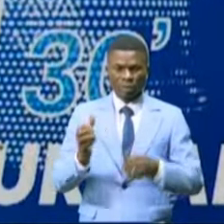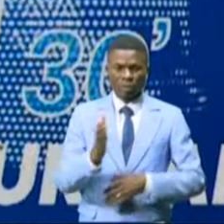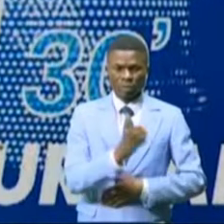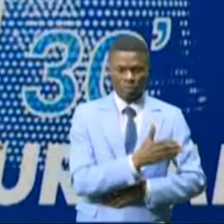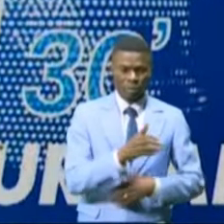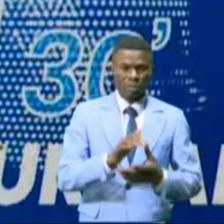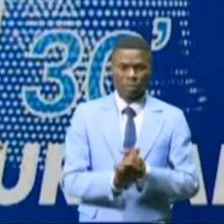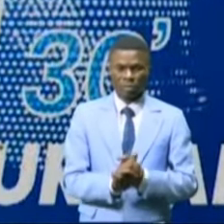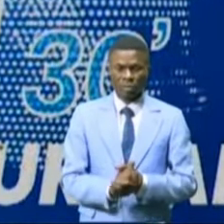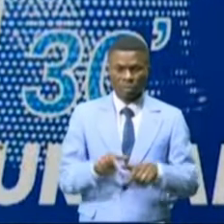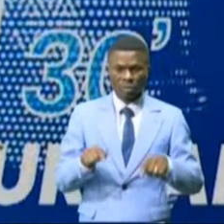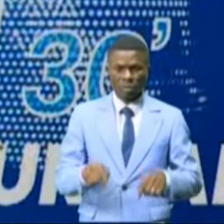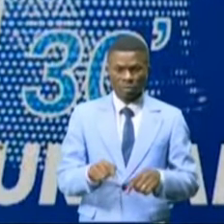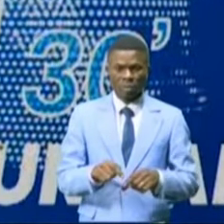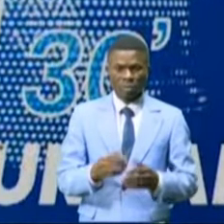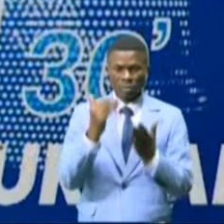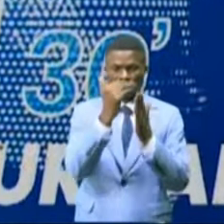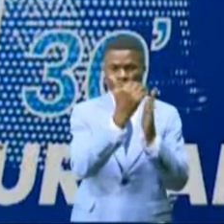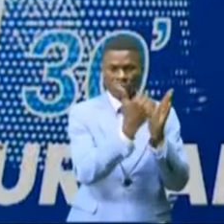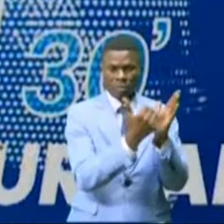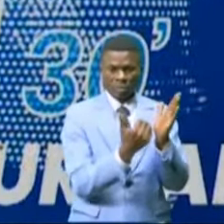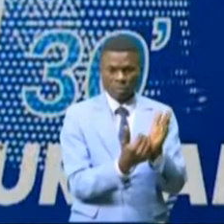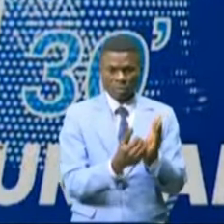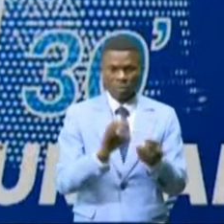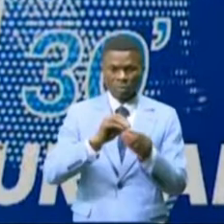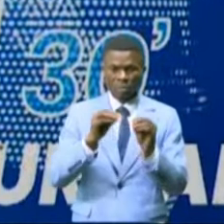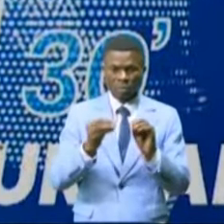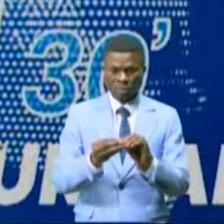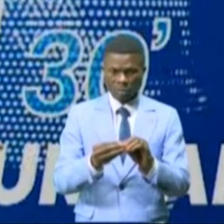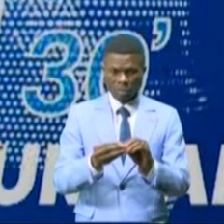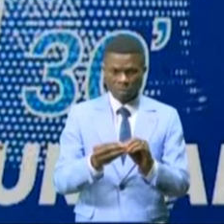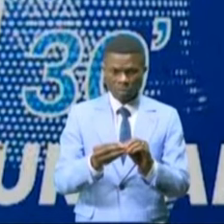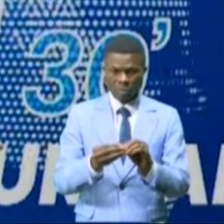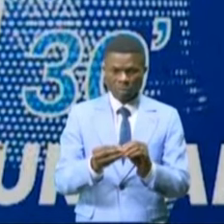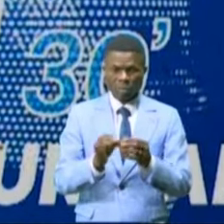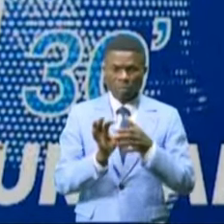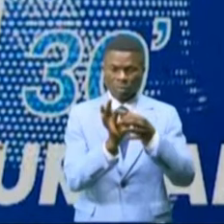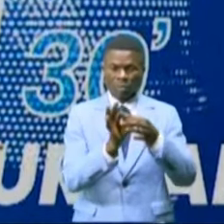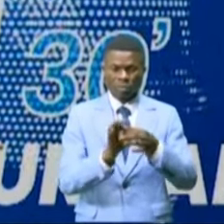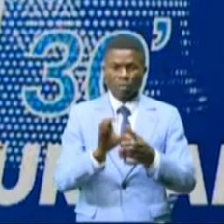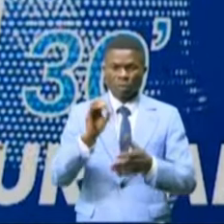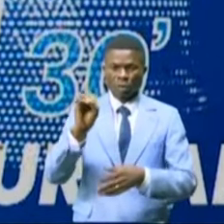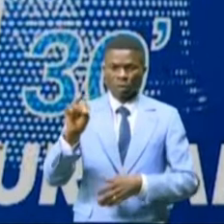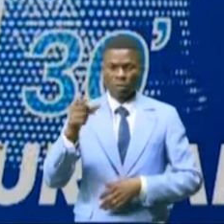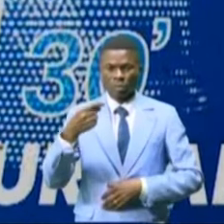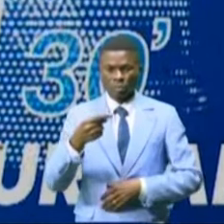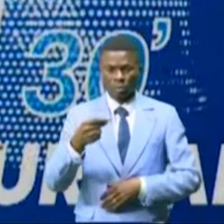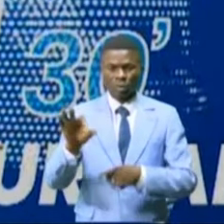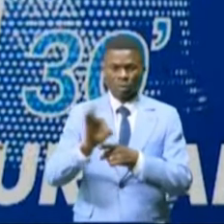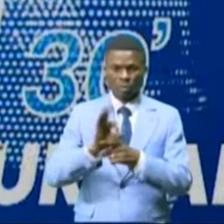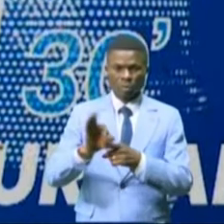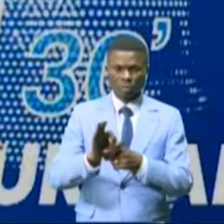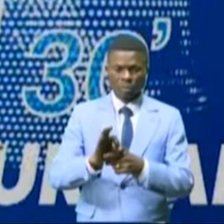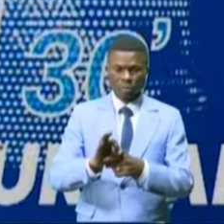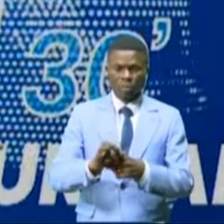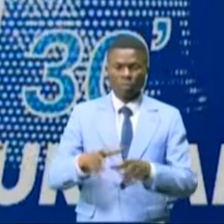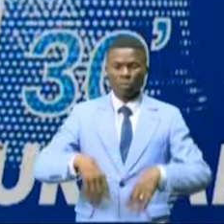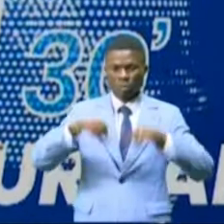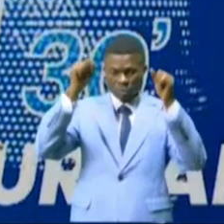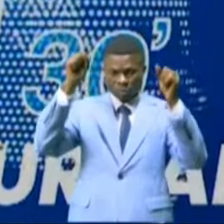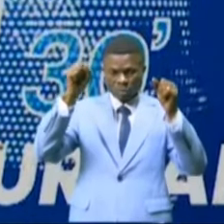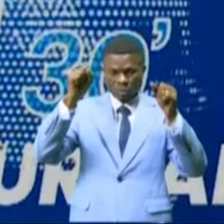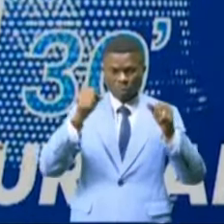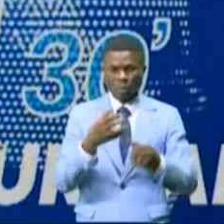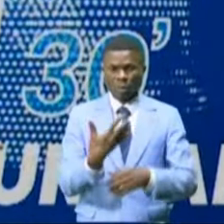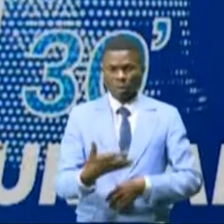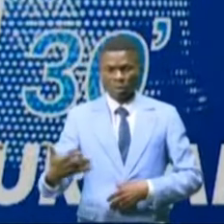Nous allons terminer par l'enregistrement et immatriculation des coopératives. L'atelier sur la validation du